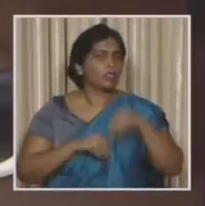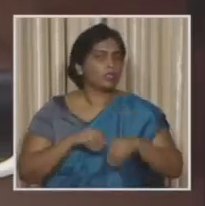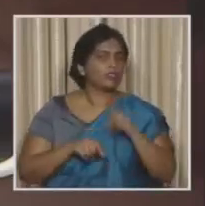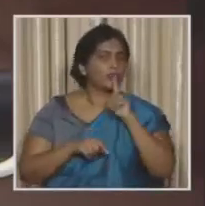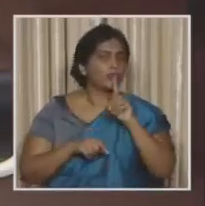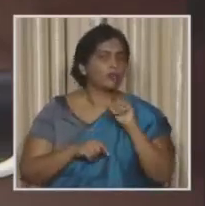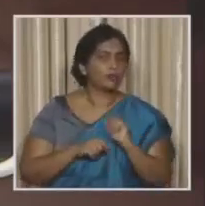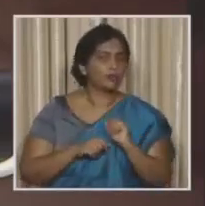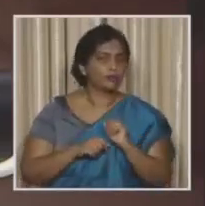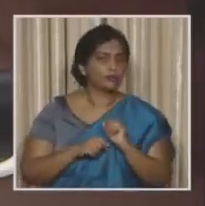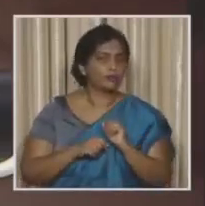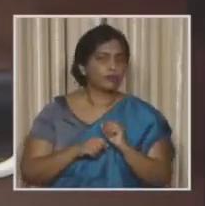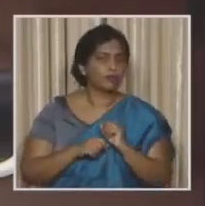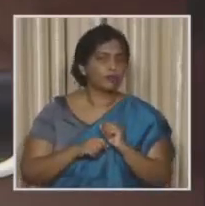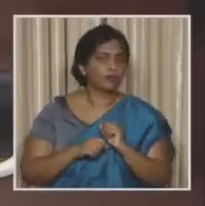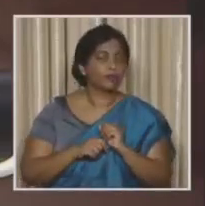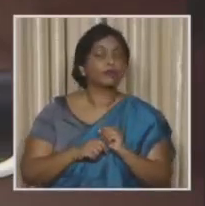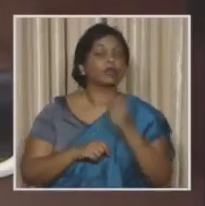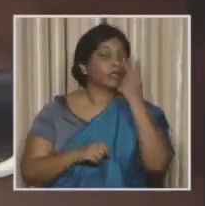මන්ත්‍රීතුමනි?